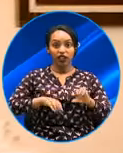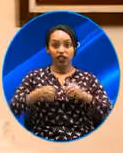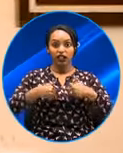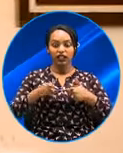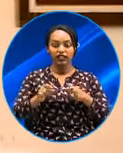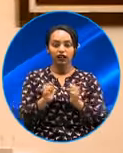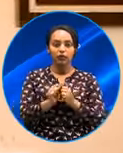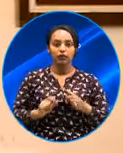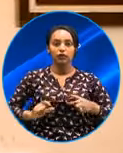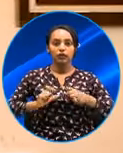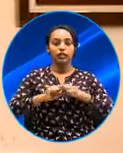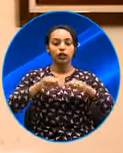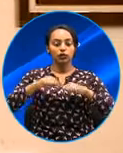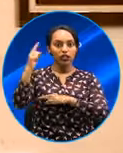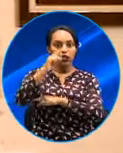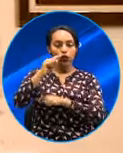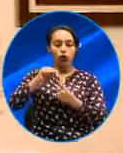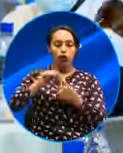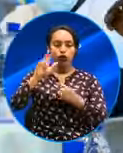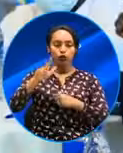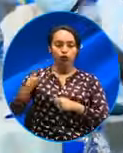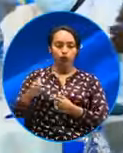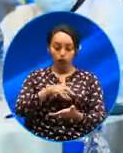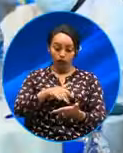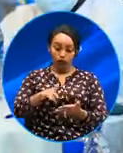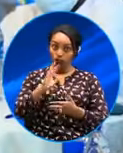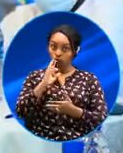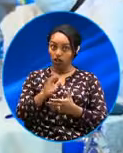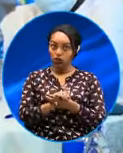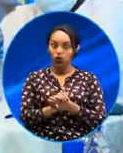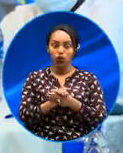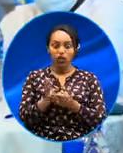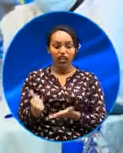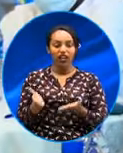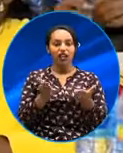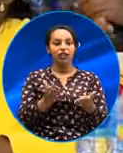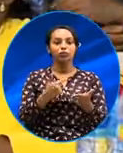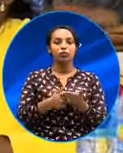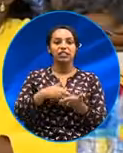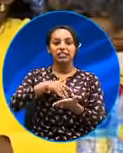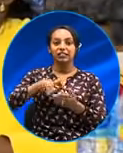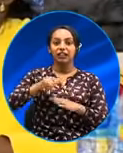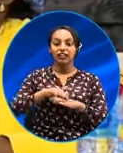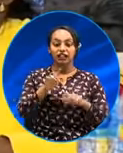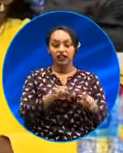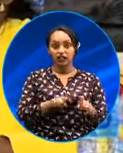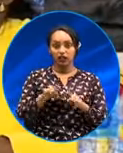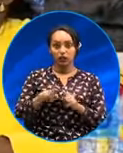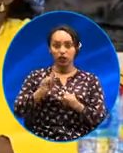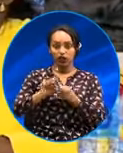ያደርጋል። ከዛ ጋር ተያይዞ በዛሬው ዕለት ወደ 3 ገደማ የሚሆኑ ጥናቶች ናቸው የቀረቡት። በዚህ ጥናት ላይ ደግሞ